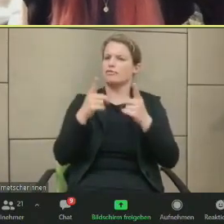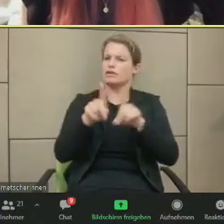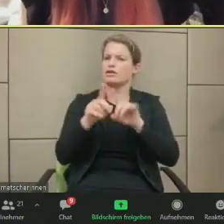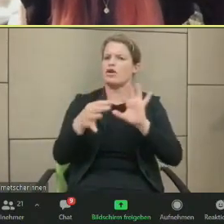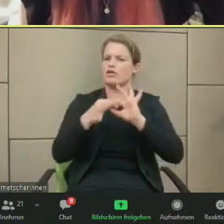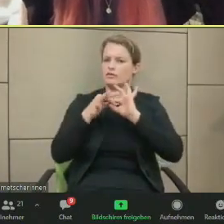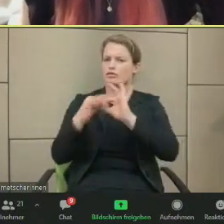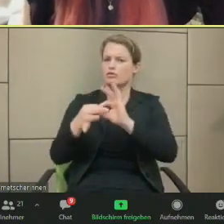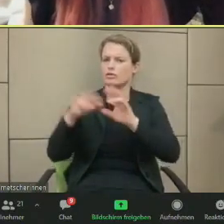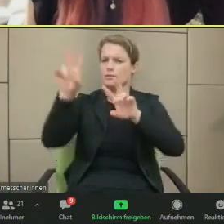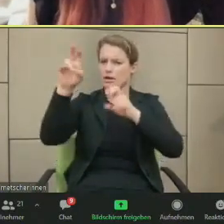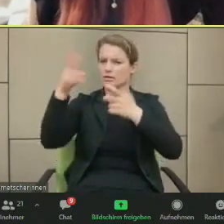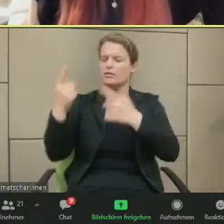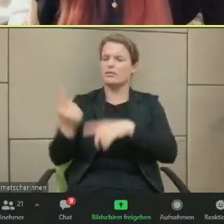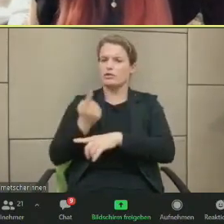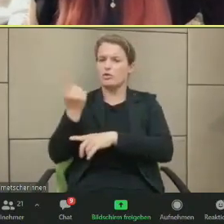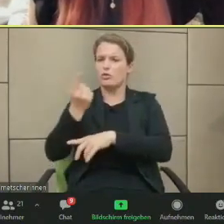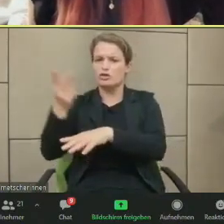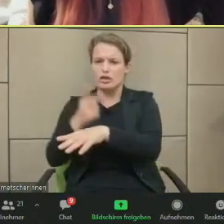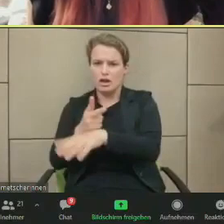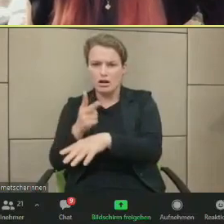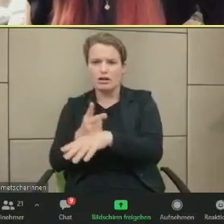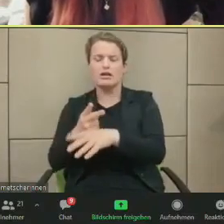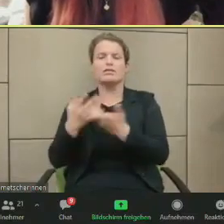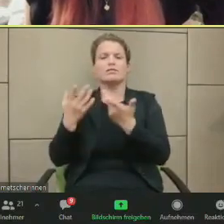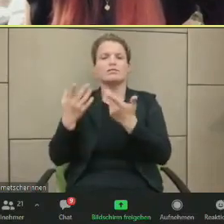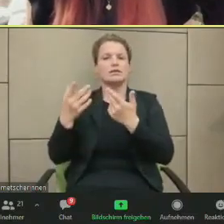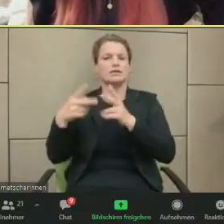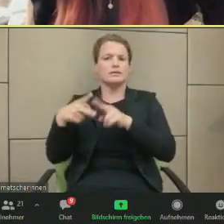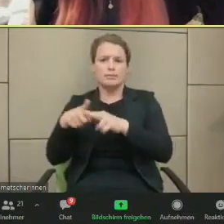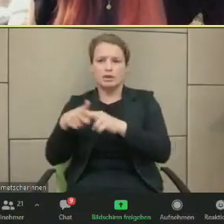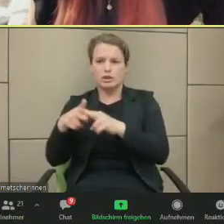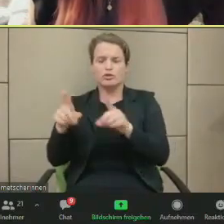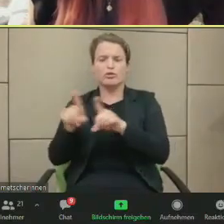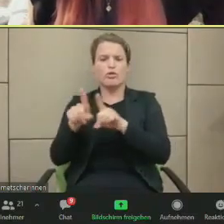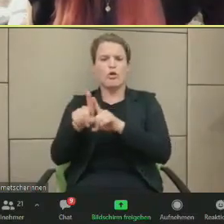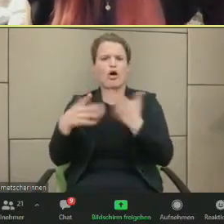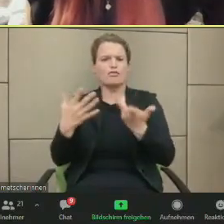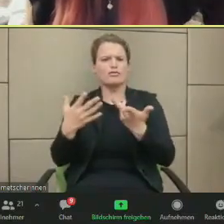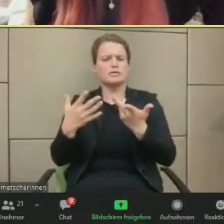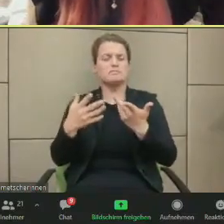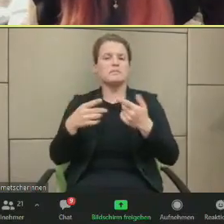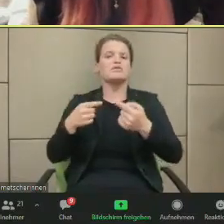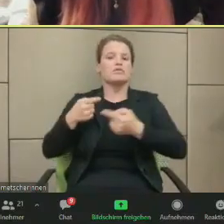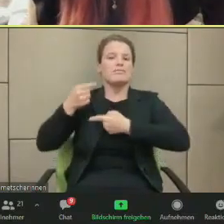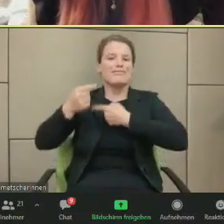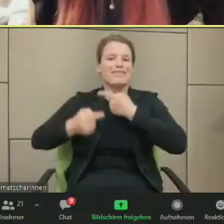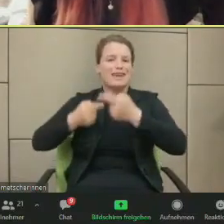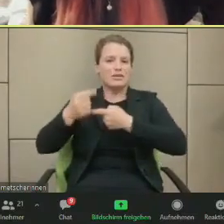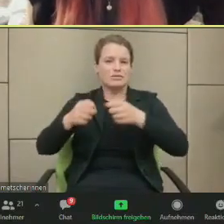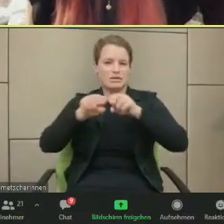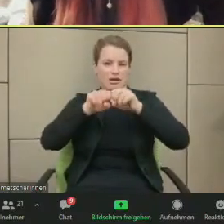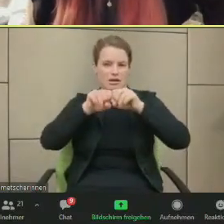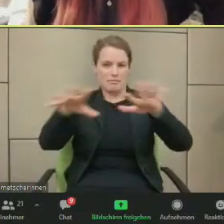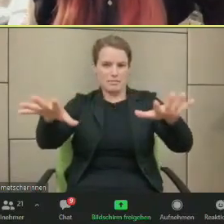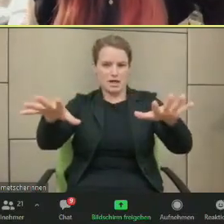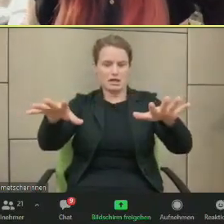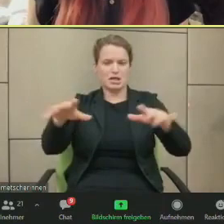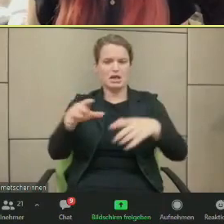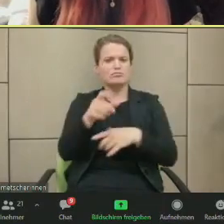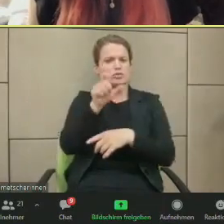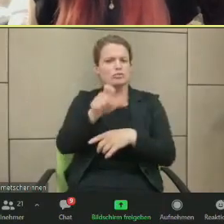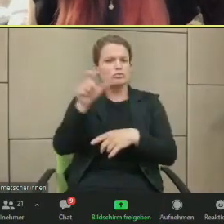chronische Krankheiten. Denn oft ist es so, gerade in den traditionellen Medien, dass Menschen mit Behinderung einfach